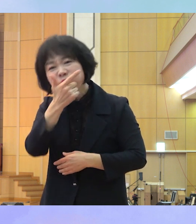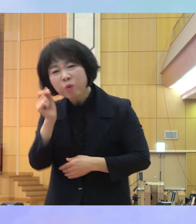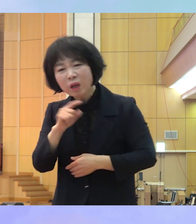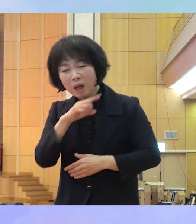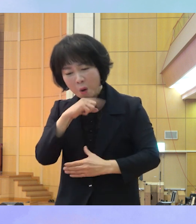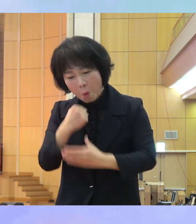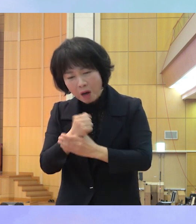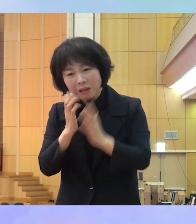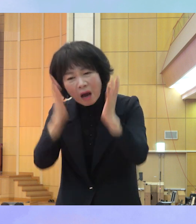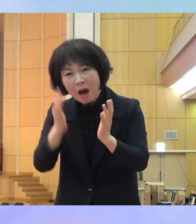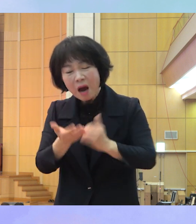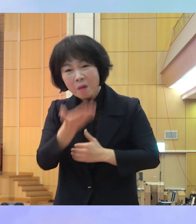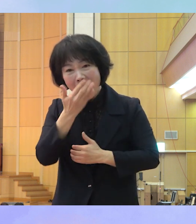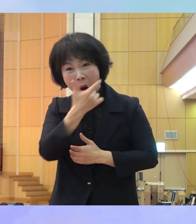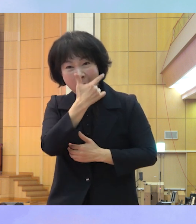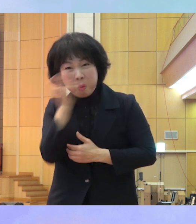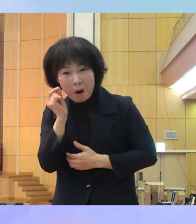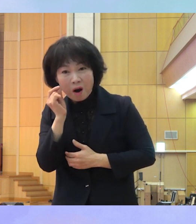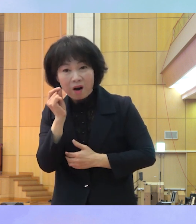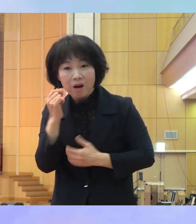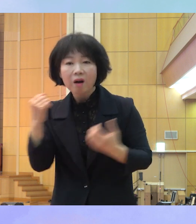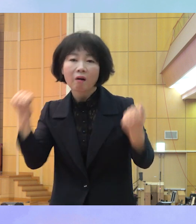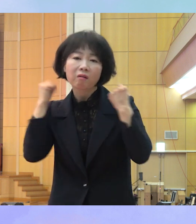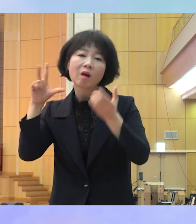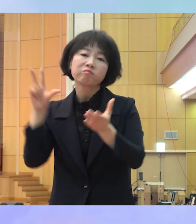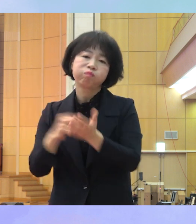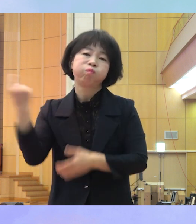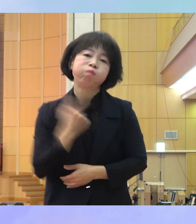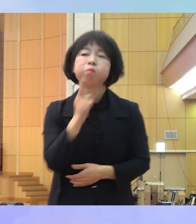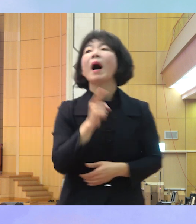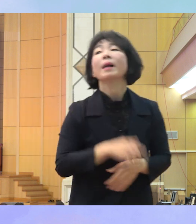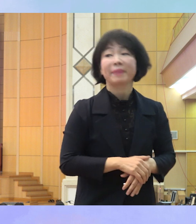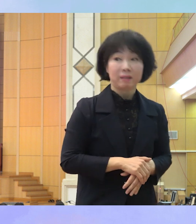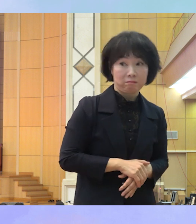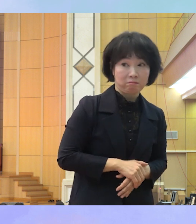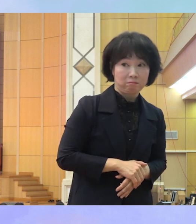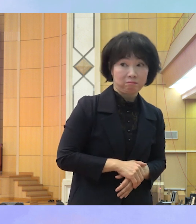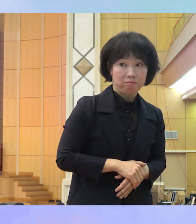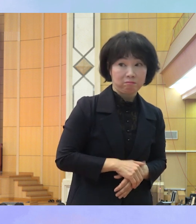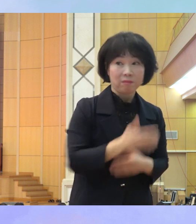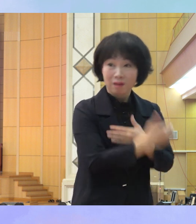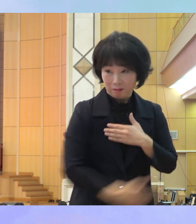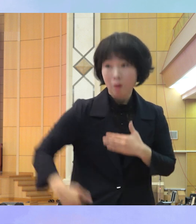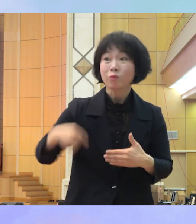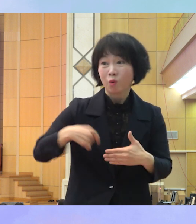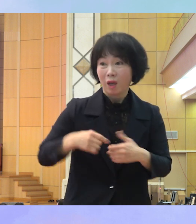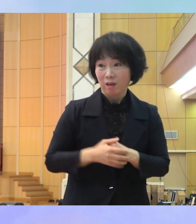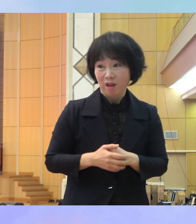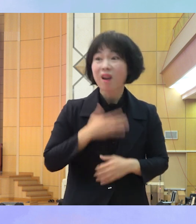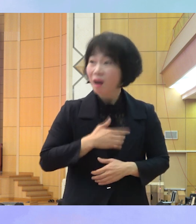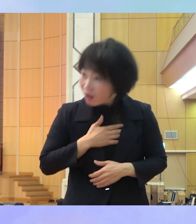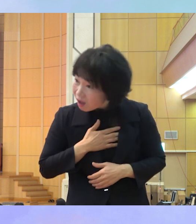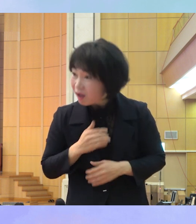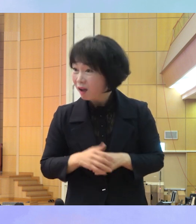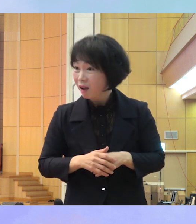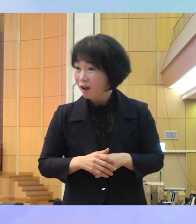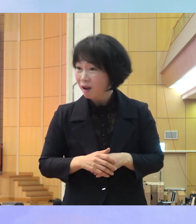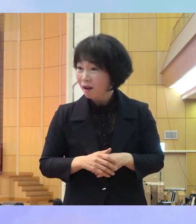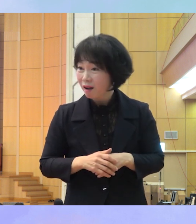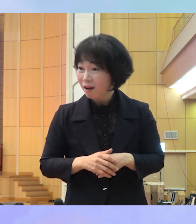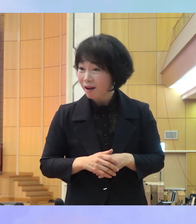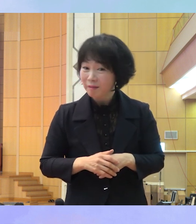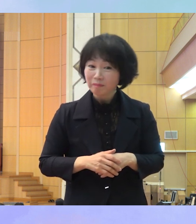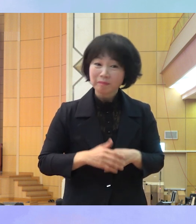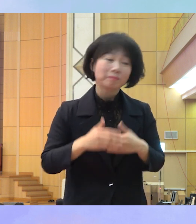그래서 건강에 문제가 온다는 거예요. 건강에. 그러면 육체적으로는 지금 육의